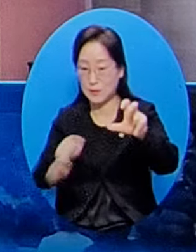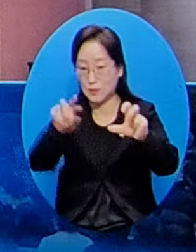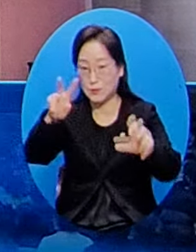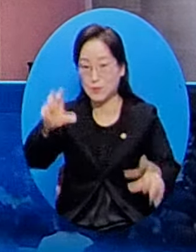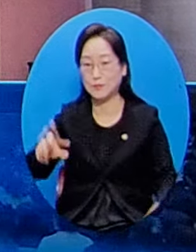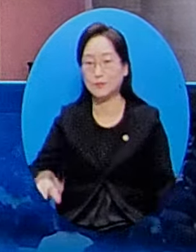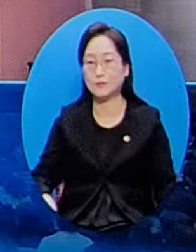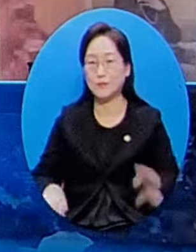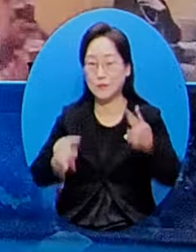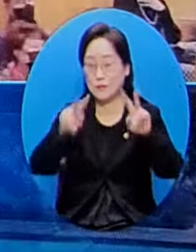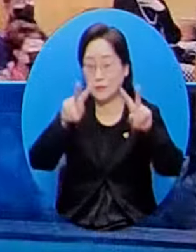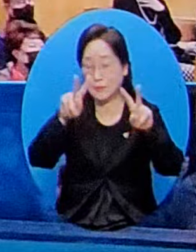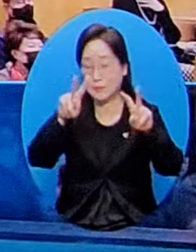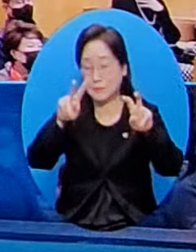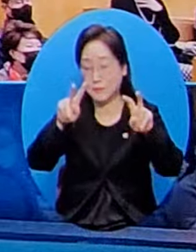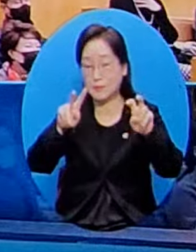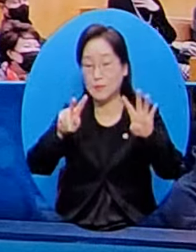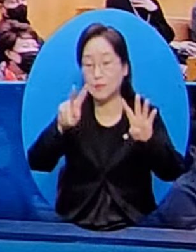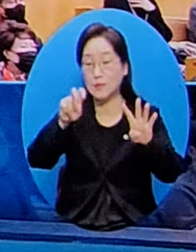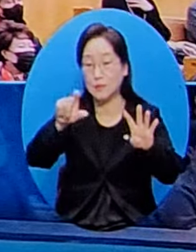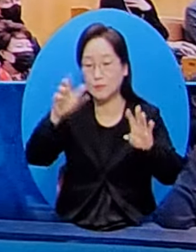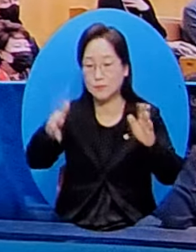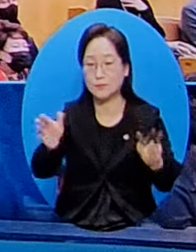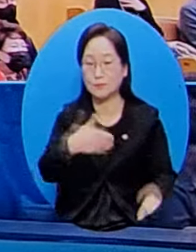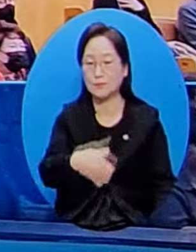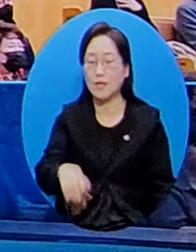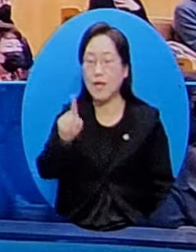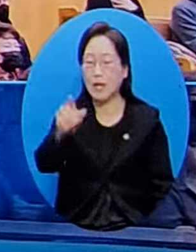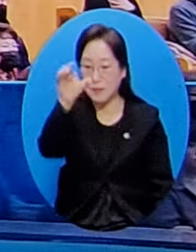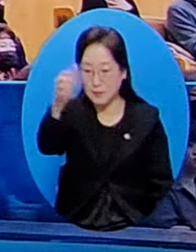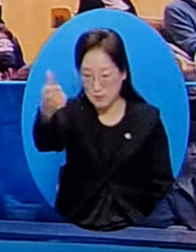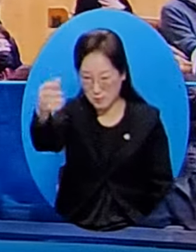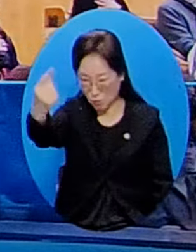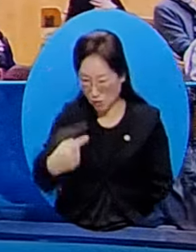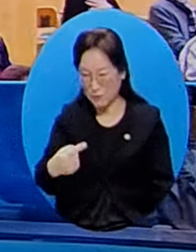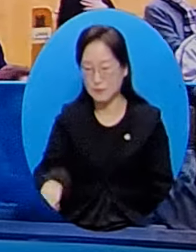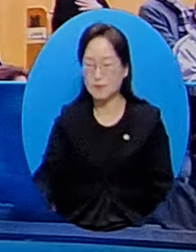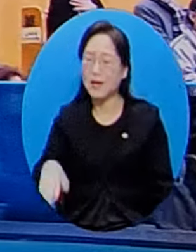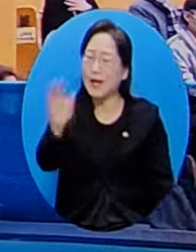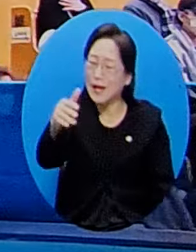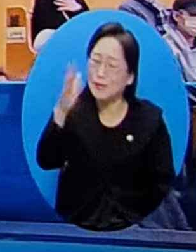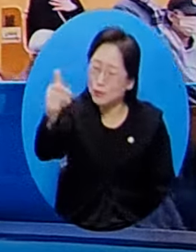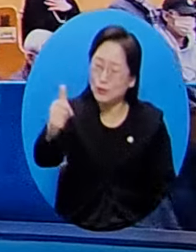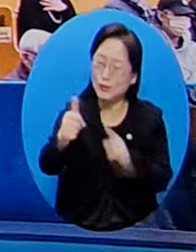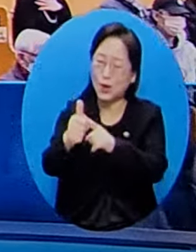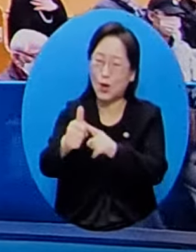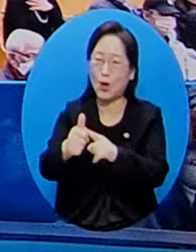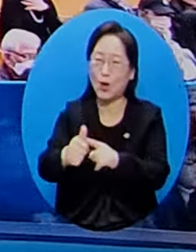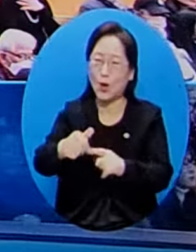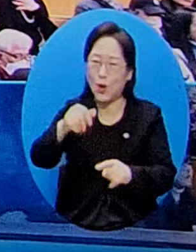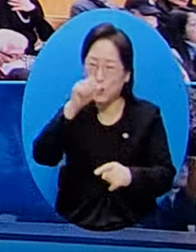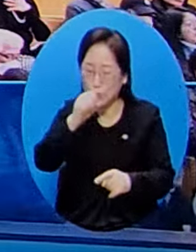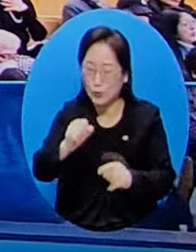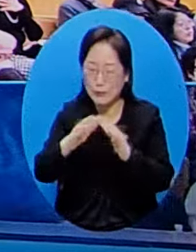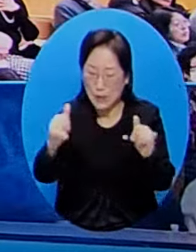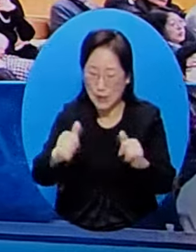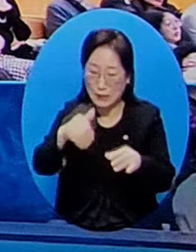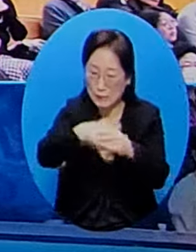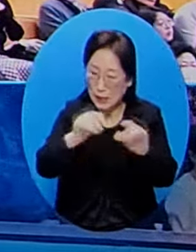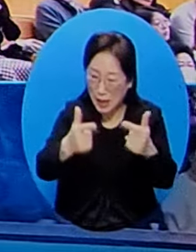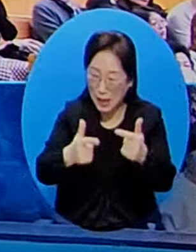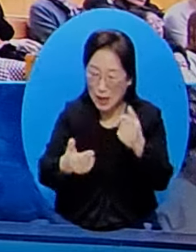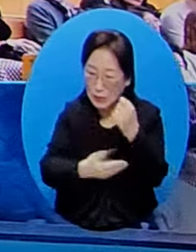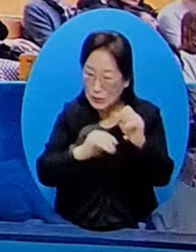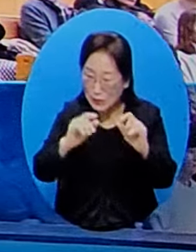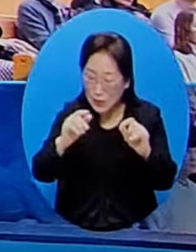한 달한테 받았던 자는 와서 이르되 주인이여 당신은 굳은 사람이라 심지 않은 데서 거두고 해치지 않은 데서 모으는 줄을 내가 알았으므로